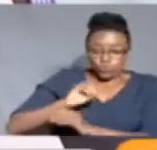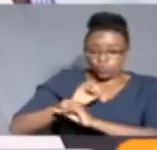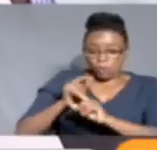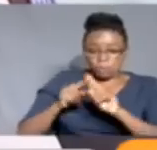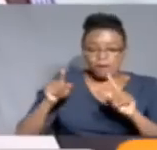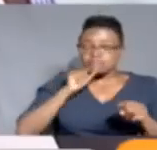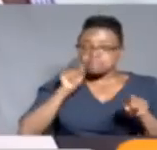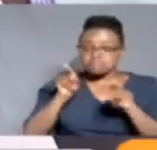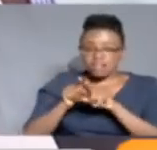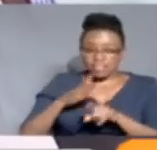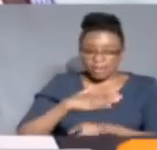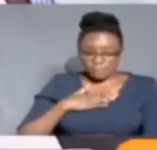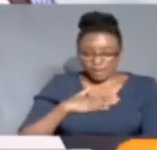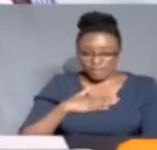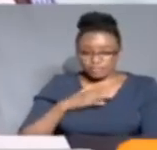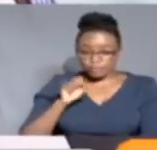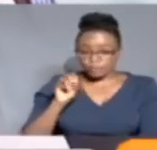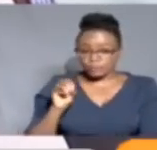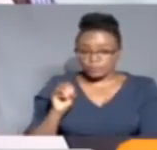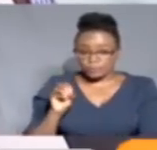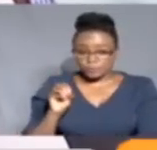bradhangu. Na